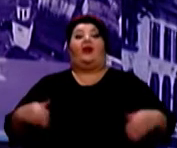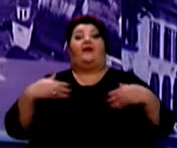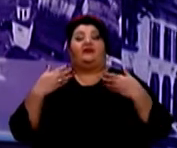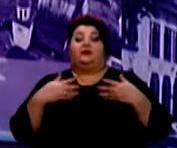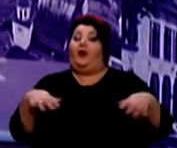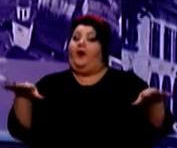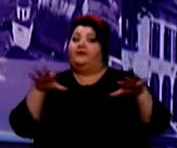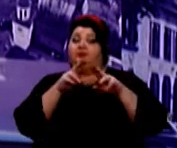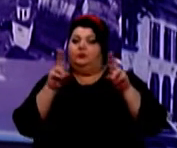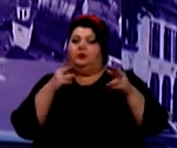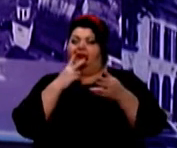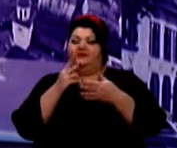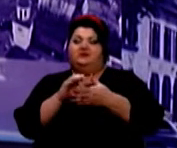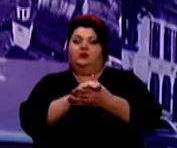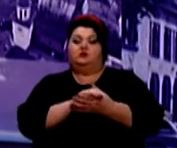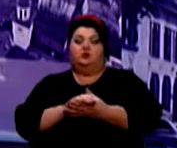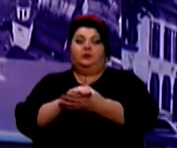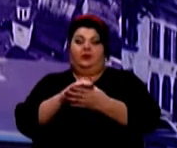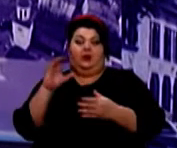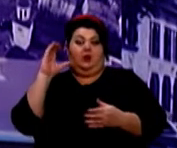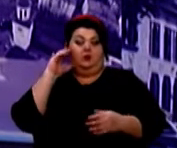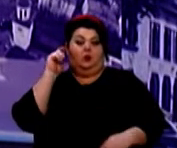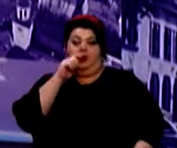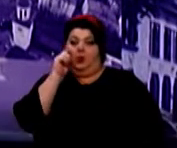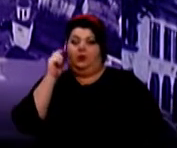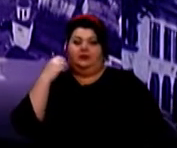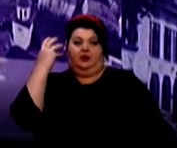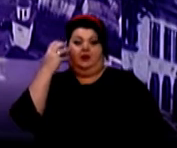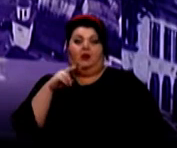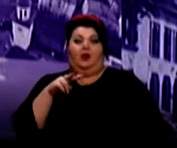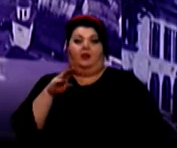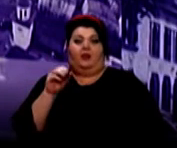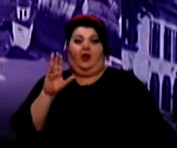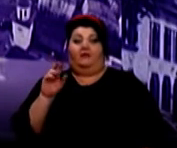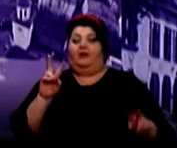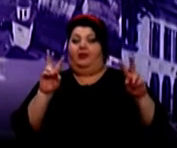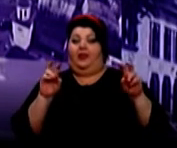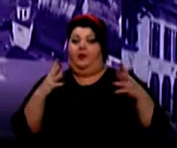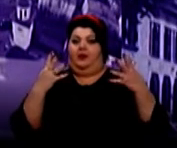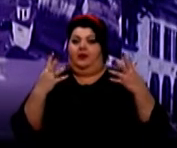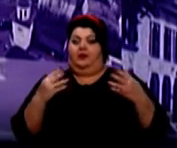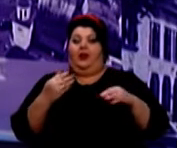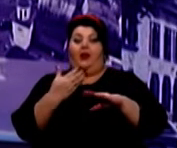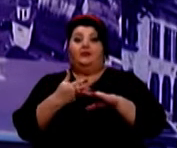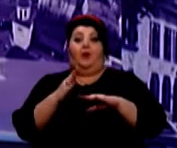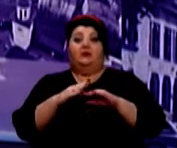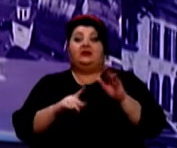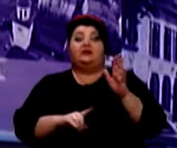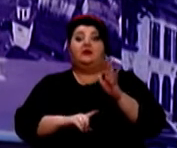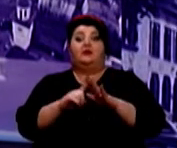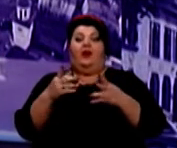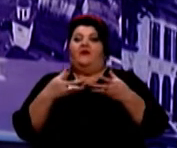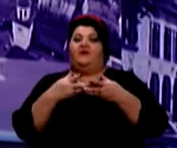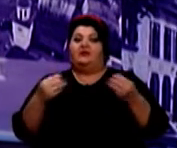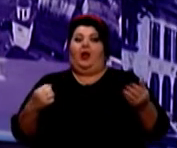Вітаю всіх, хто дивиться Суспільне і слухає Українське радіо «Алтава». Тема дня в ефірі. На Полтавщині стартувала весняна призовна